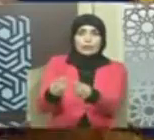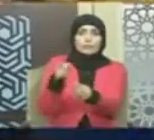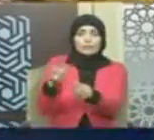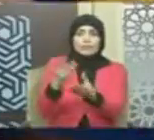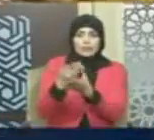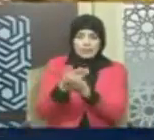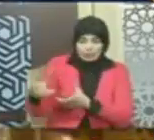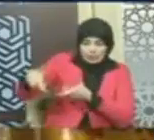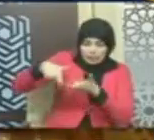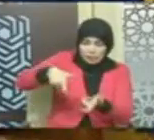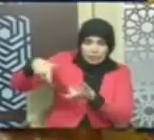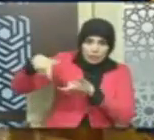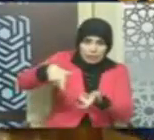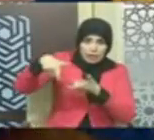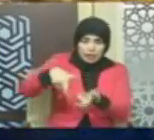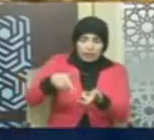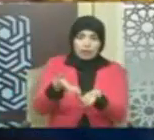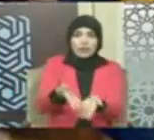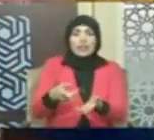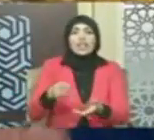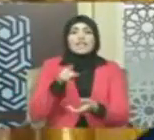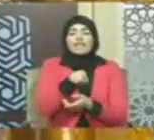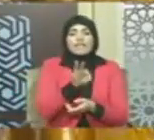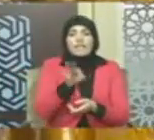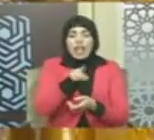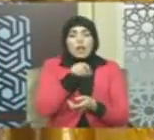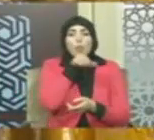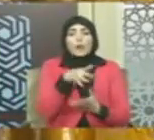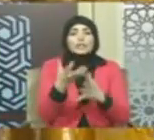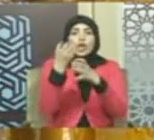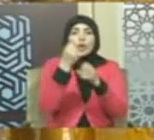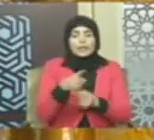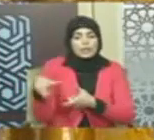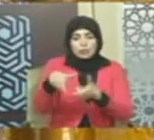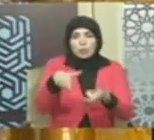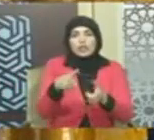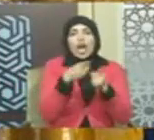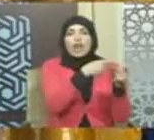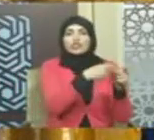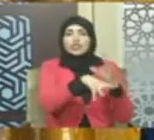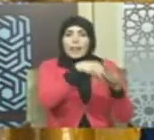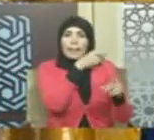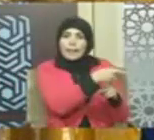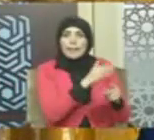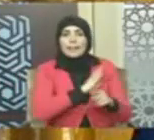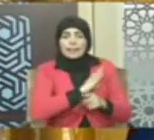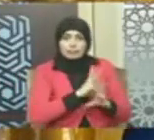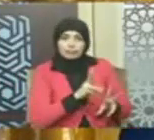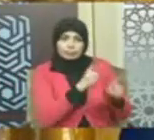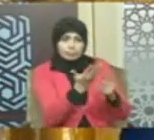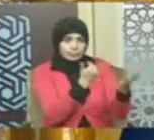يصب الذهب صبا في حجر النبي صلى الله عليه وسلم تجهيزا